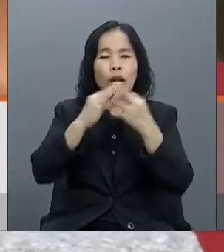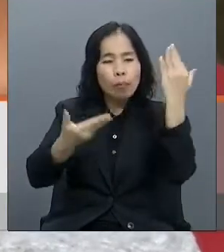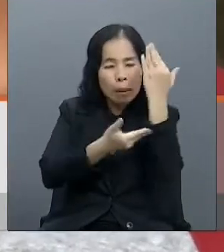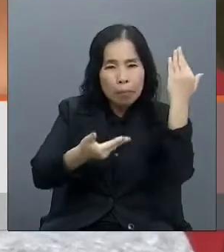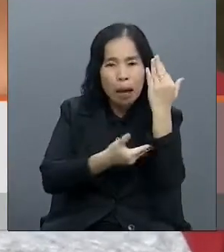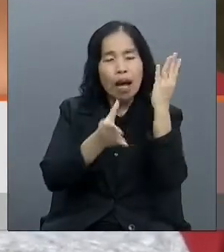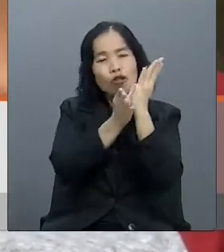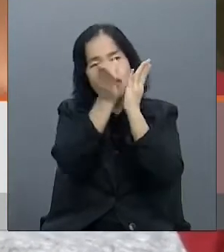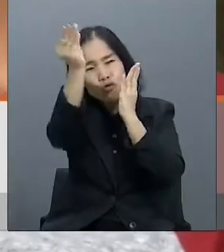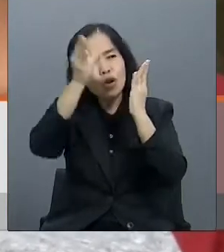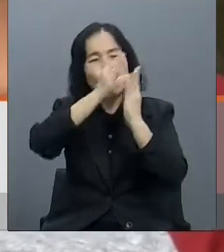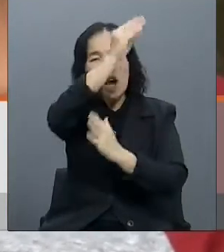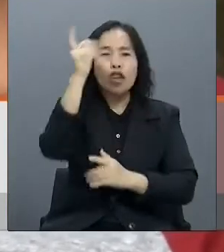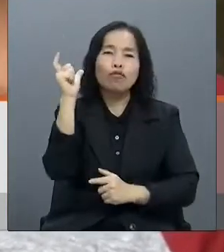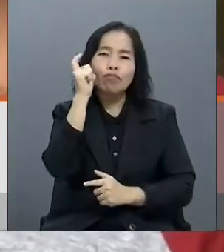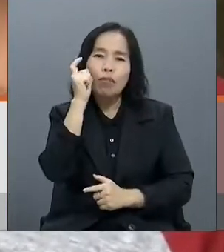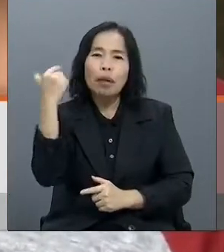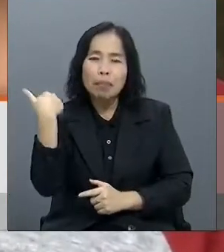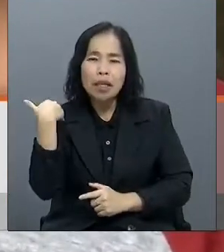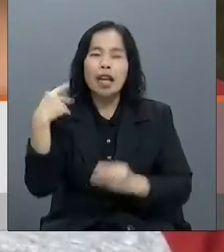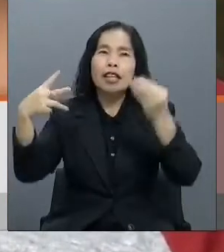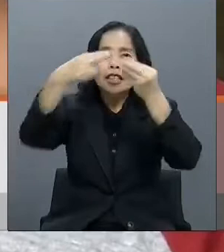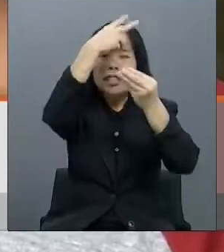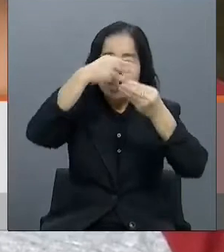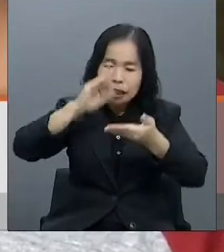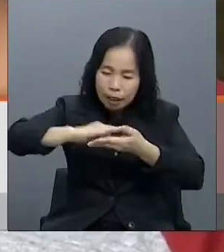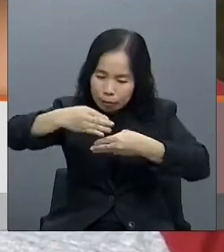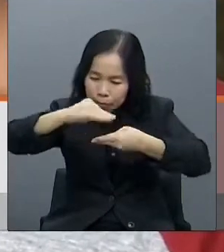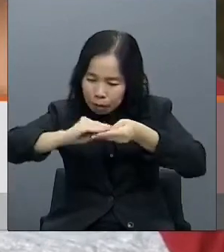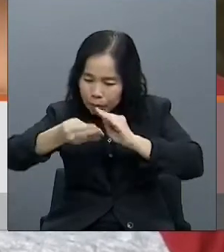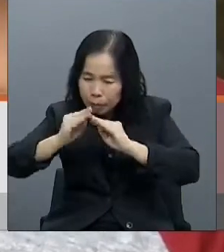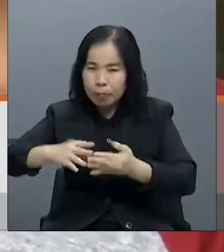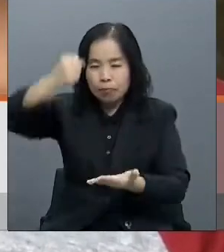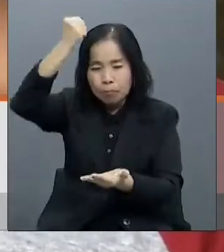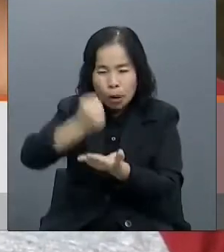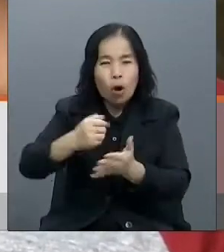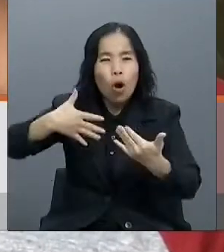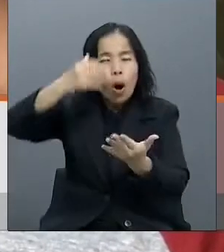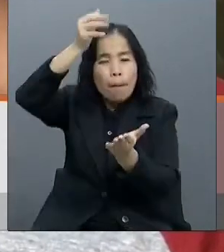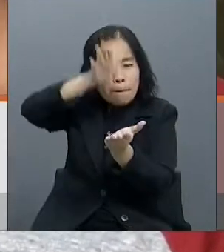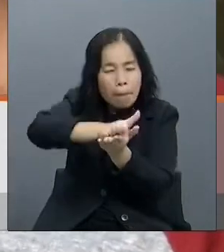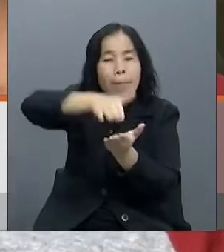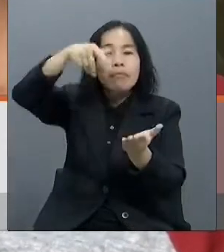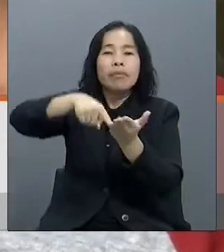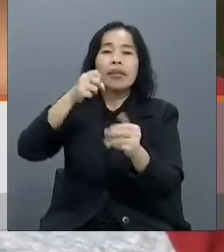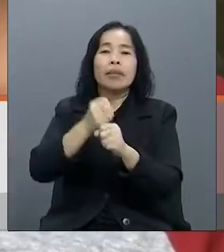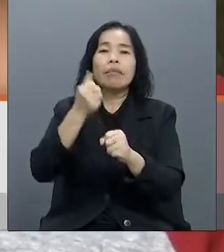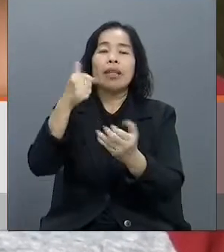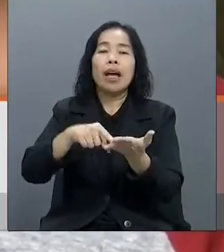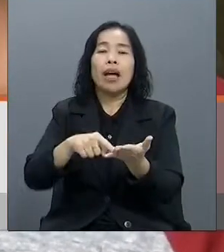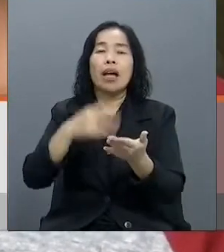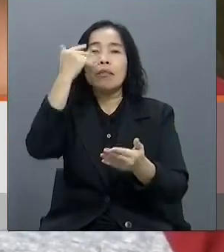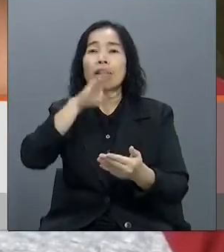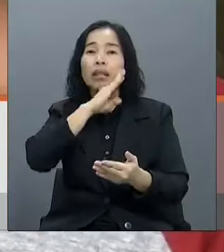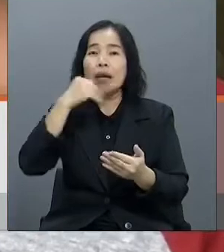ม้ใบตองตึงเศษใบไม้ที่อยู่ตามป่าแล้วก็สามารถที่จะทำให้ชาวบ้านคิดว่าเมื่อเราเอาเชื้อเพลิงเหล่านี้ม